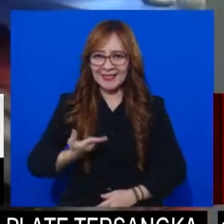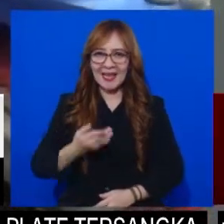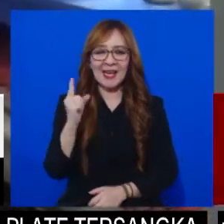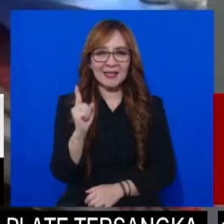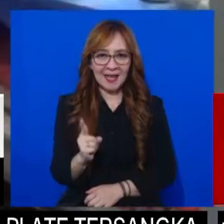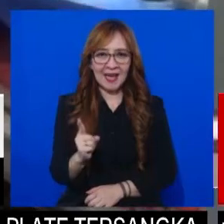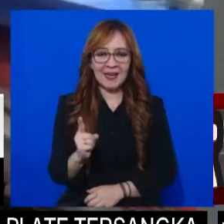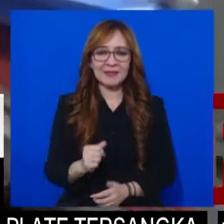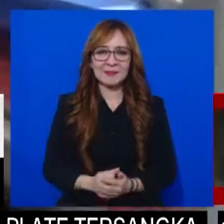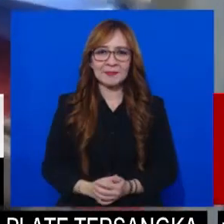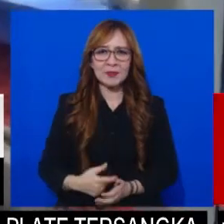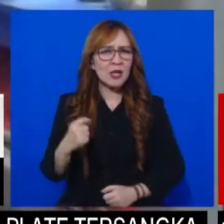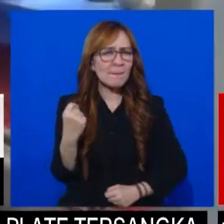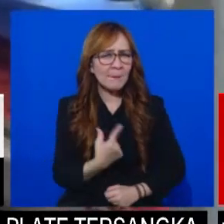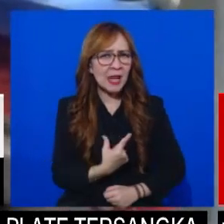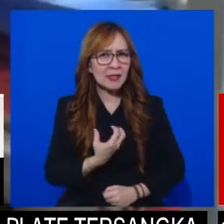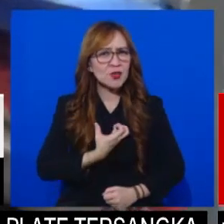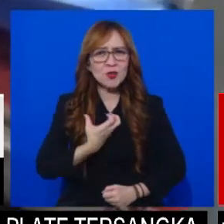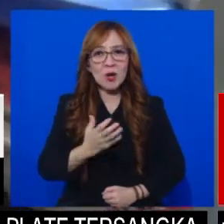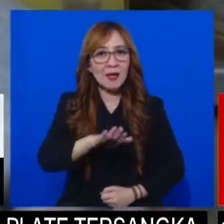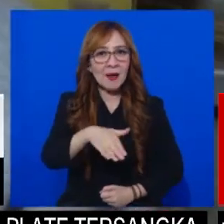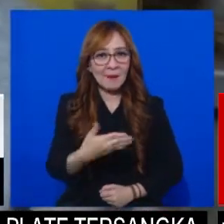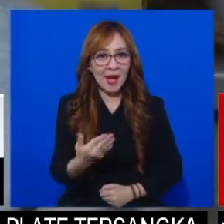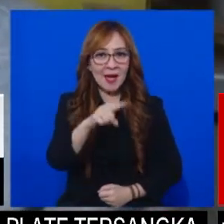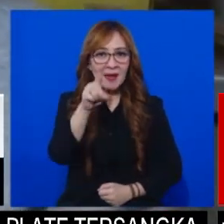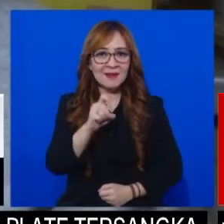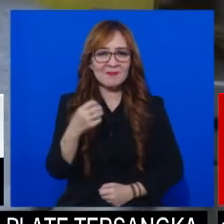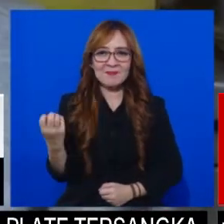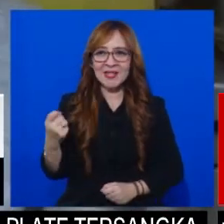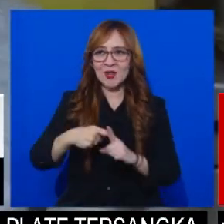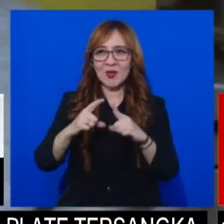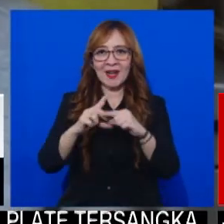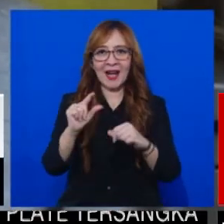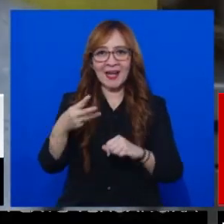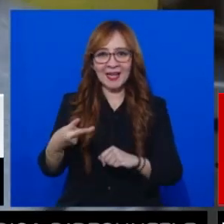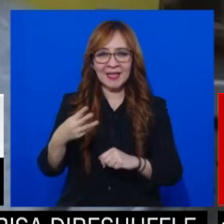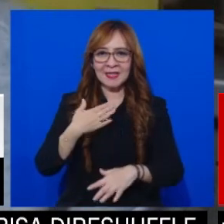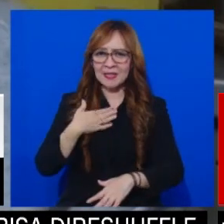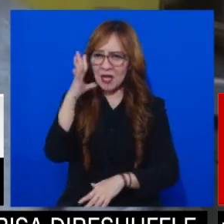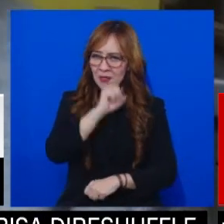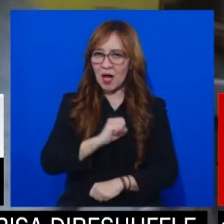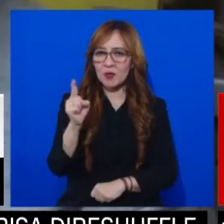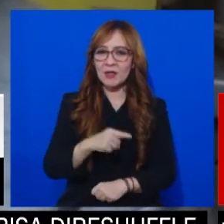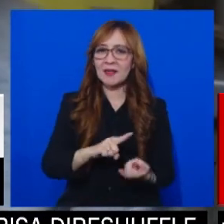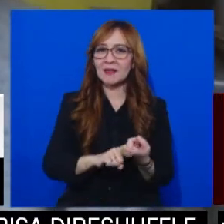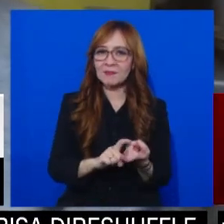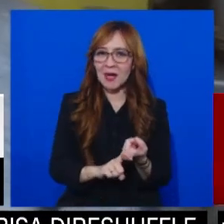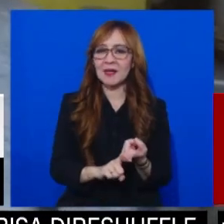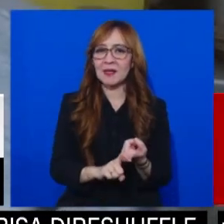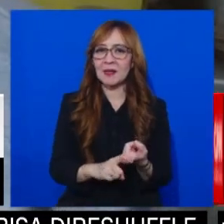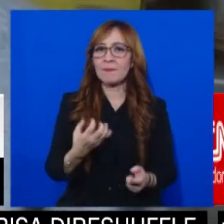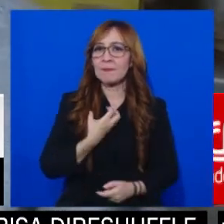Yang paling banyak peminatnya yang bakso apa? Yang bakso kare itu. Tadinya dari teman sih. Dua teman terus pengen ada di